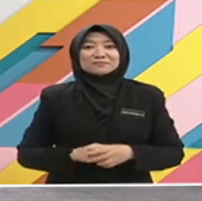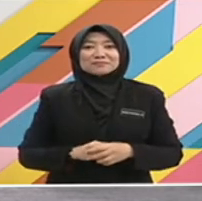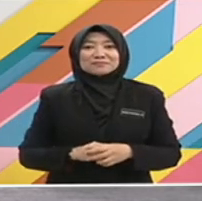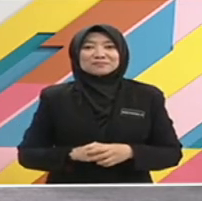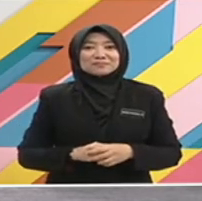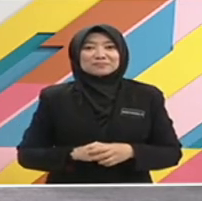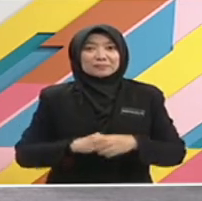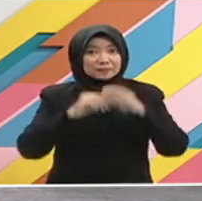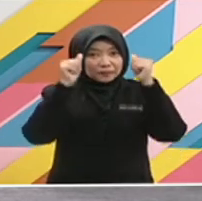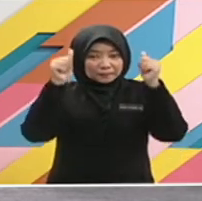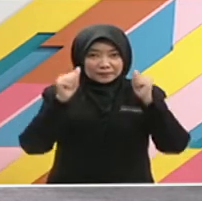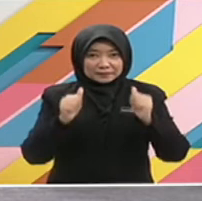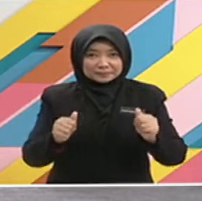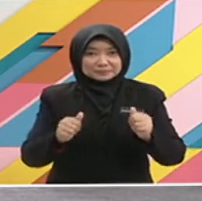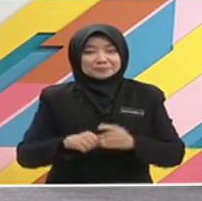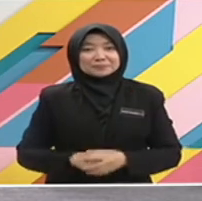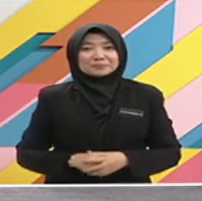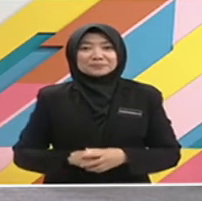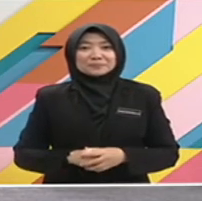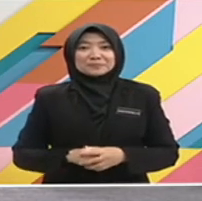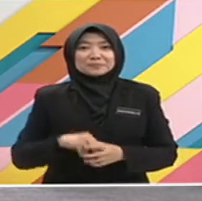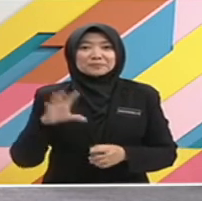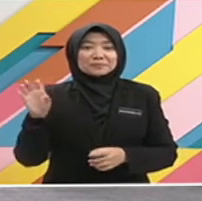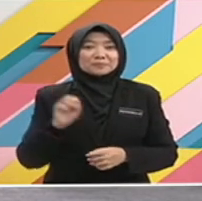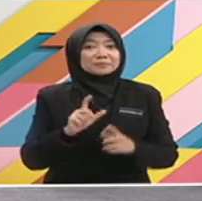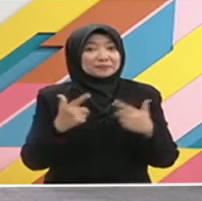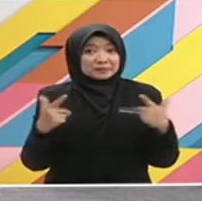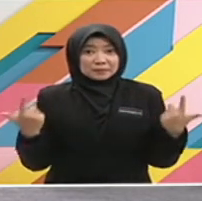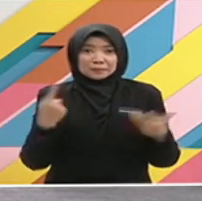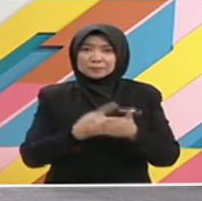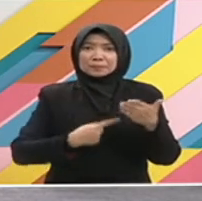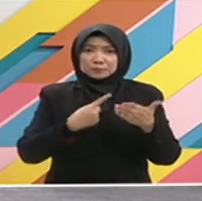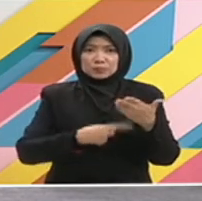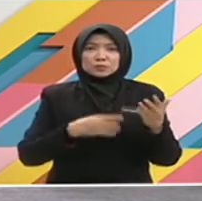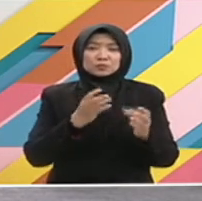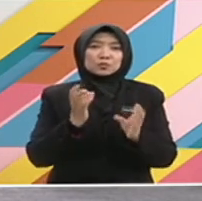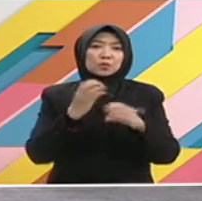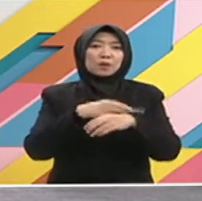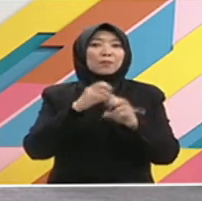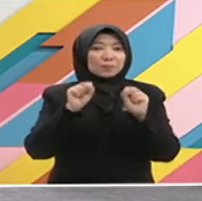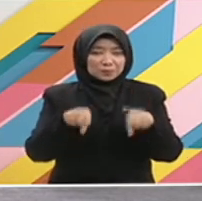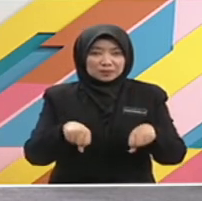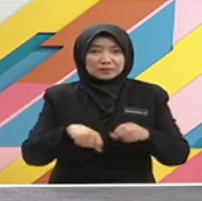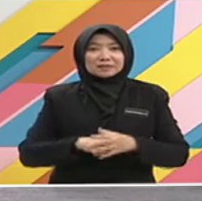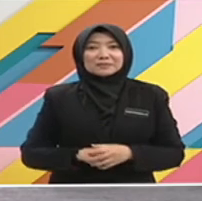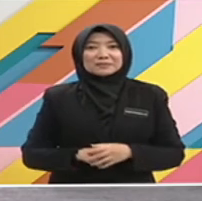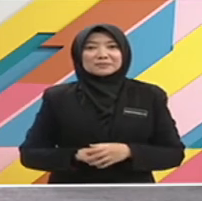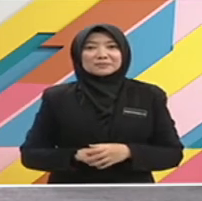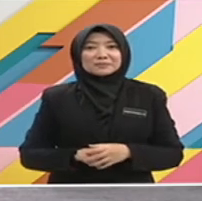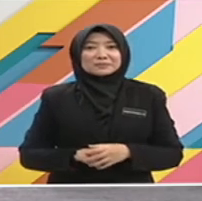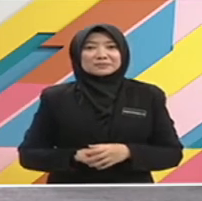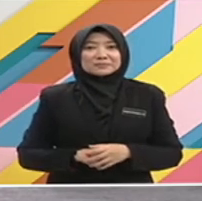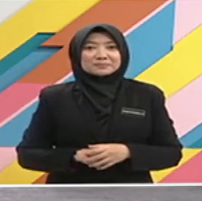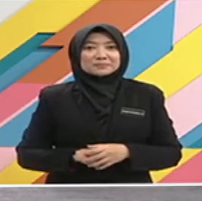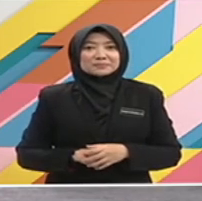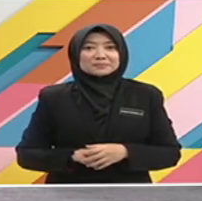kan? Saya ambil warna lainlah pula. Ya. Warna merah tak boleh, nanti dia tak nampak sangat simetri itu.